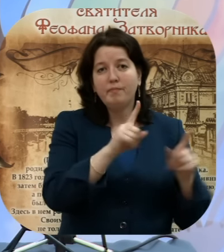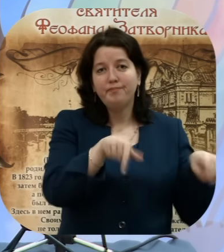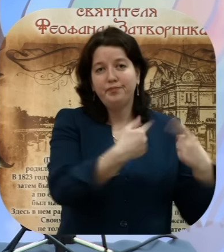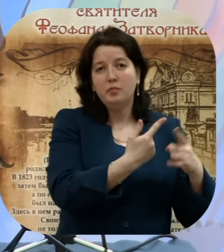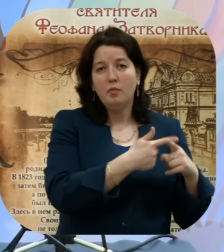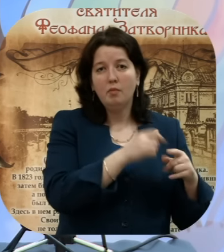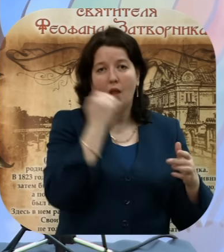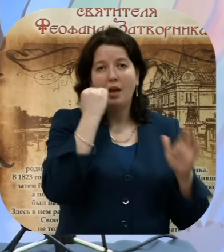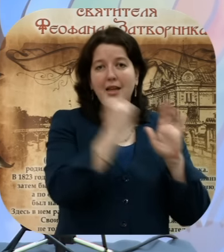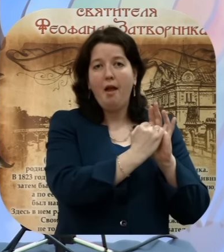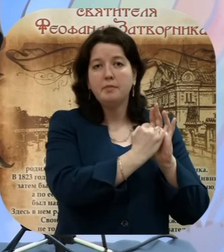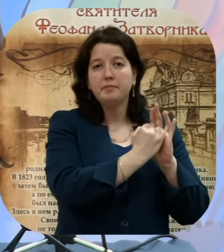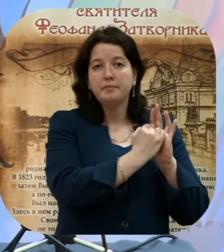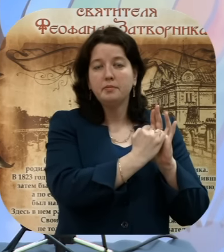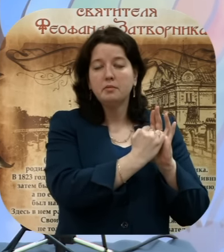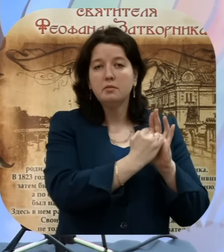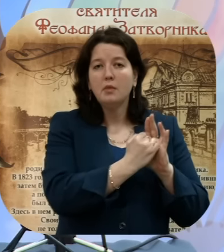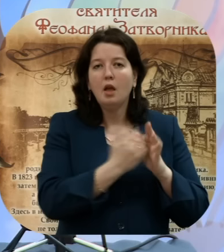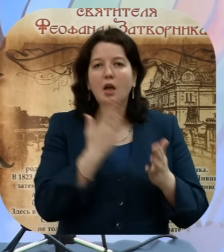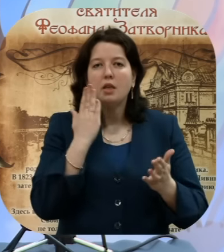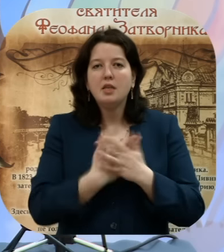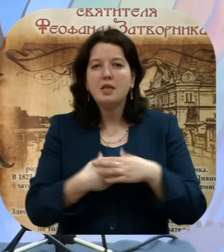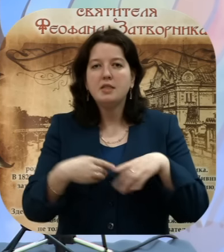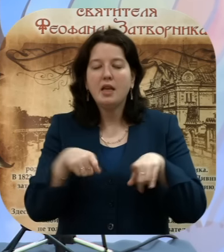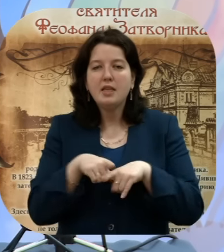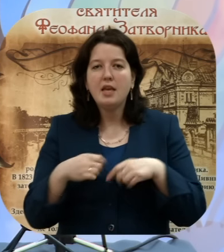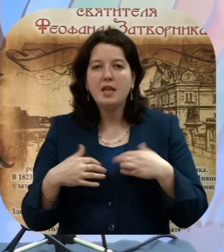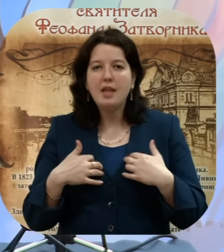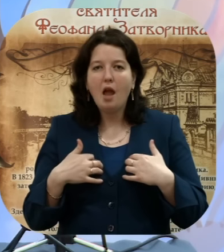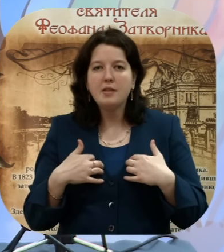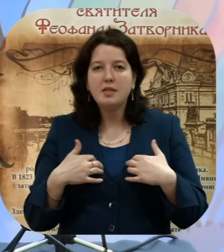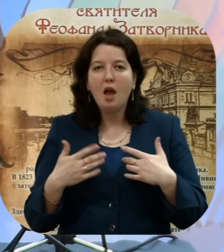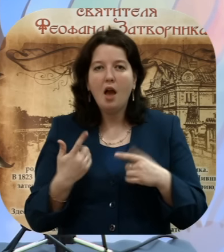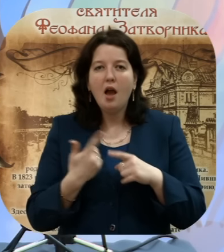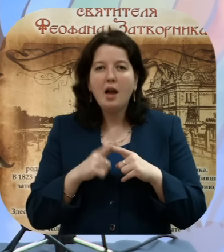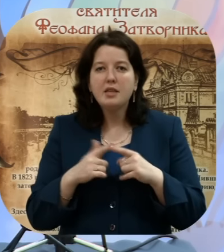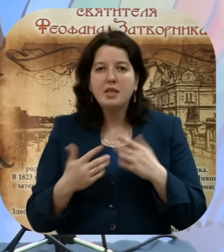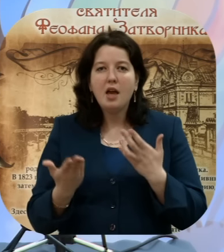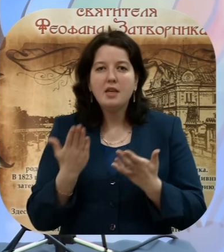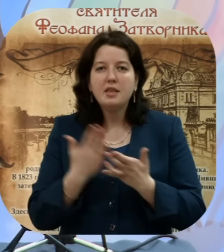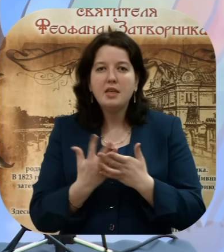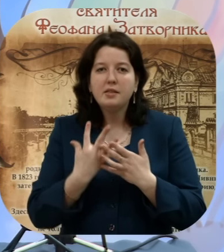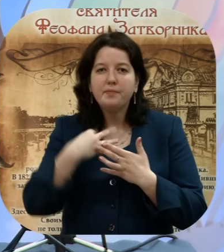Есть страсти, понимаете, в чем дело? Страсти,